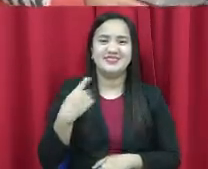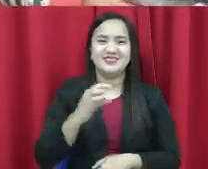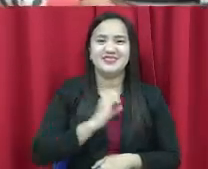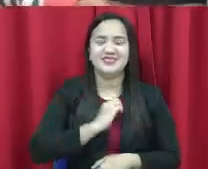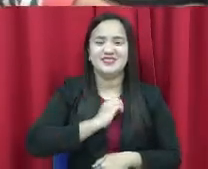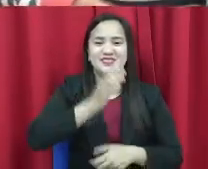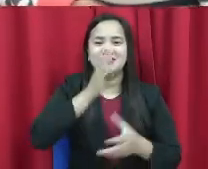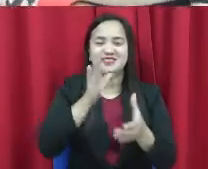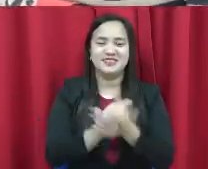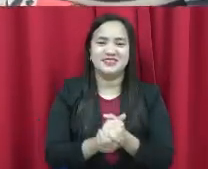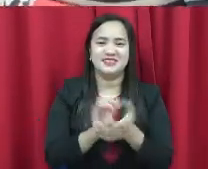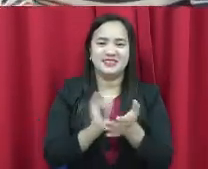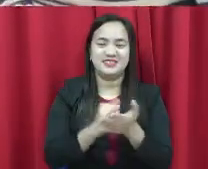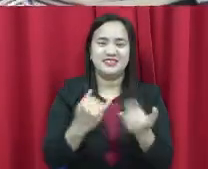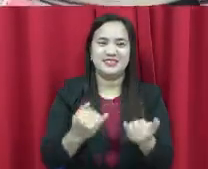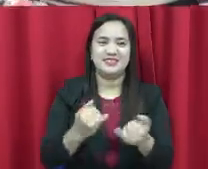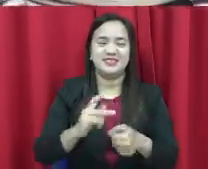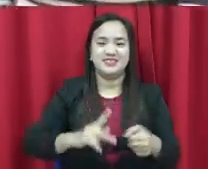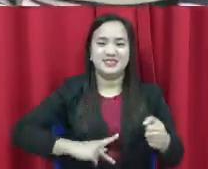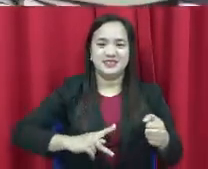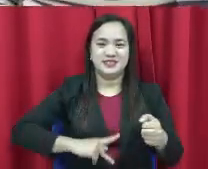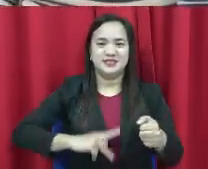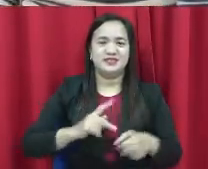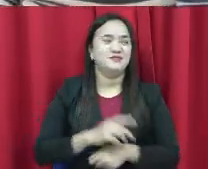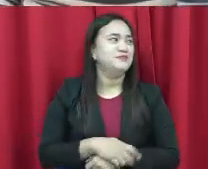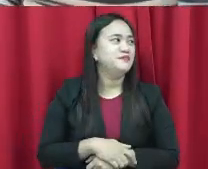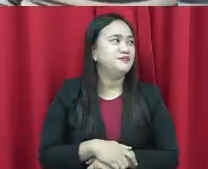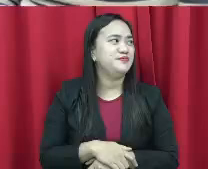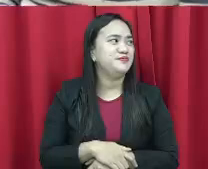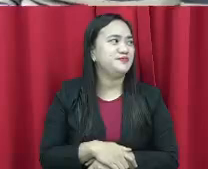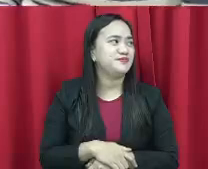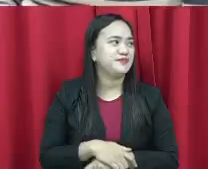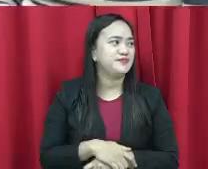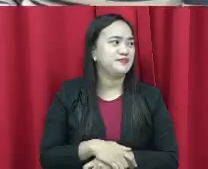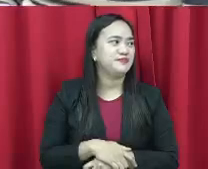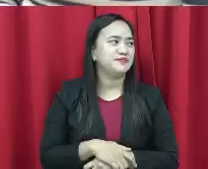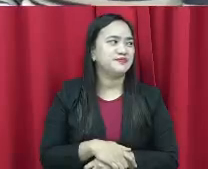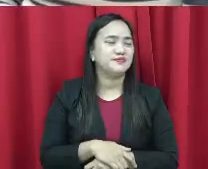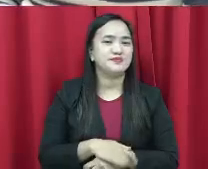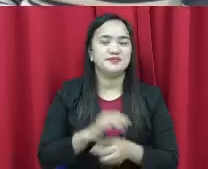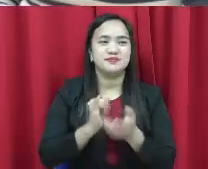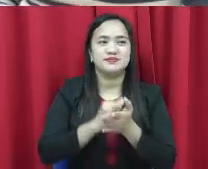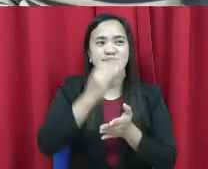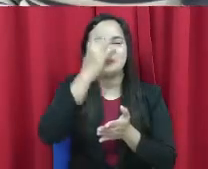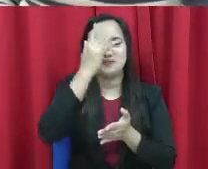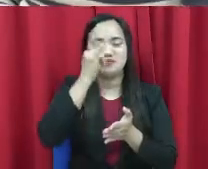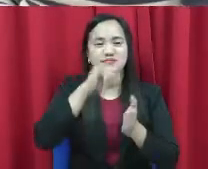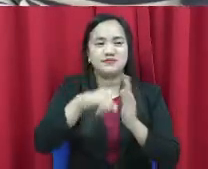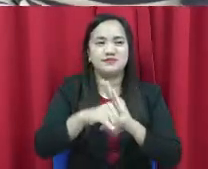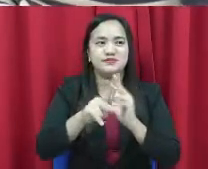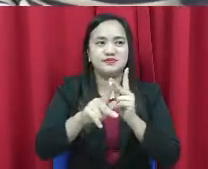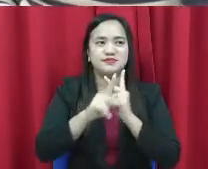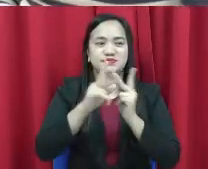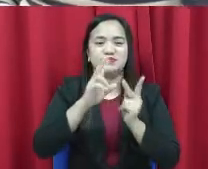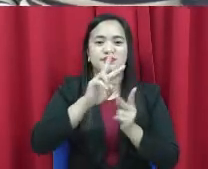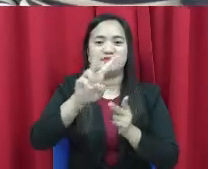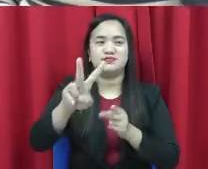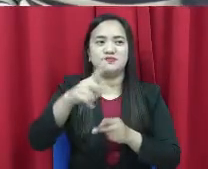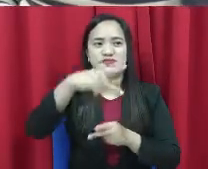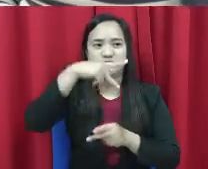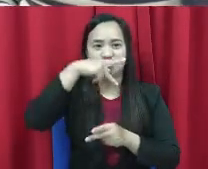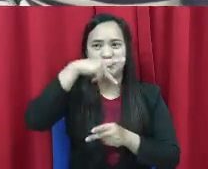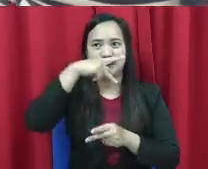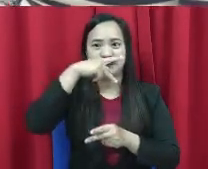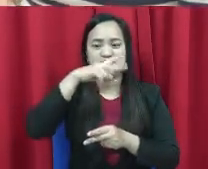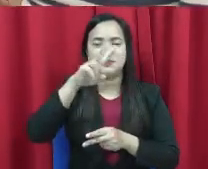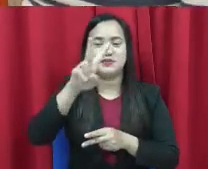Ma'am ruthlyn Buntis pala yun hindi pala yun mataba okay Kaya ingatan mo yung ating pangalawang ah